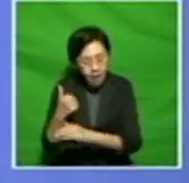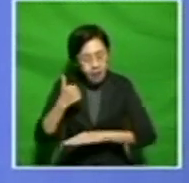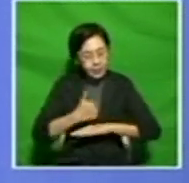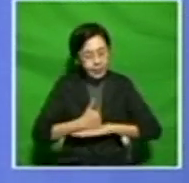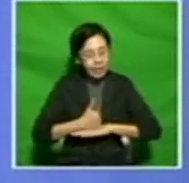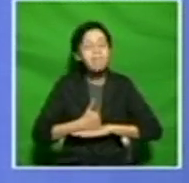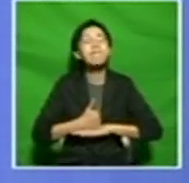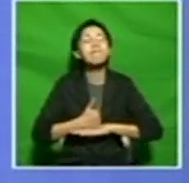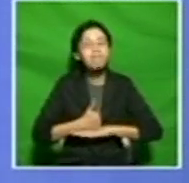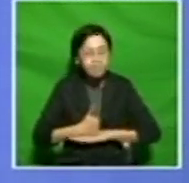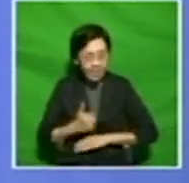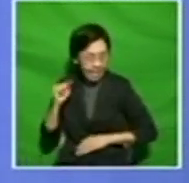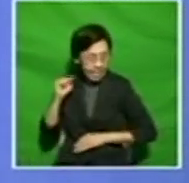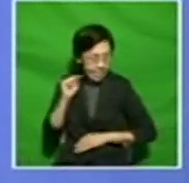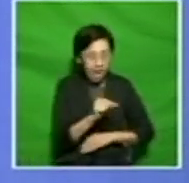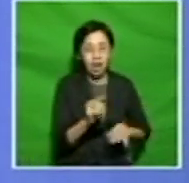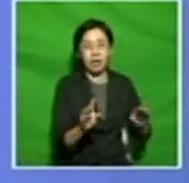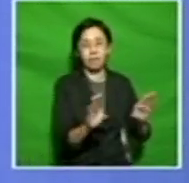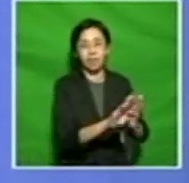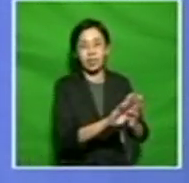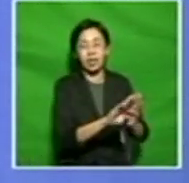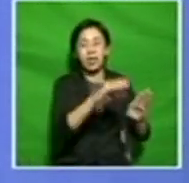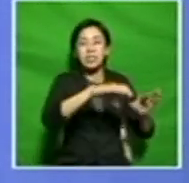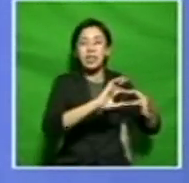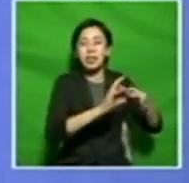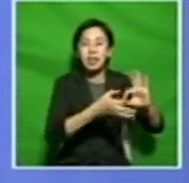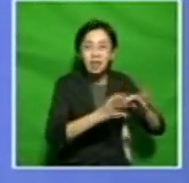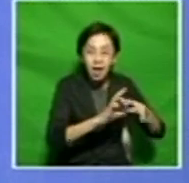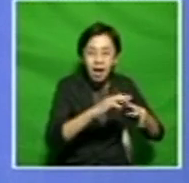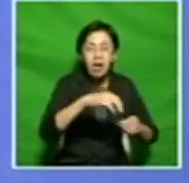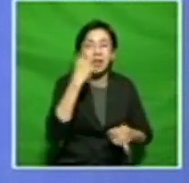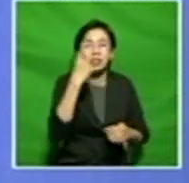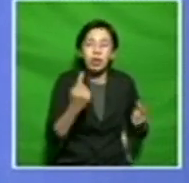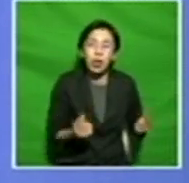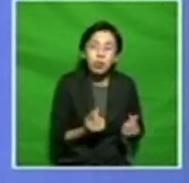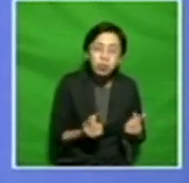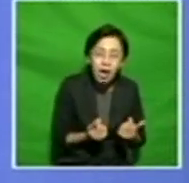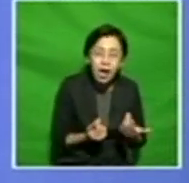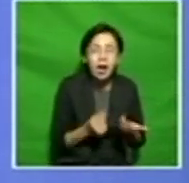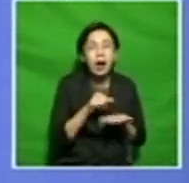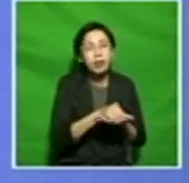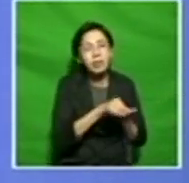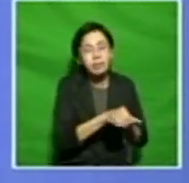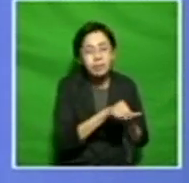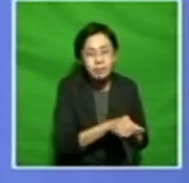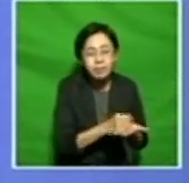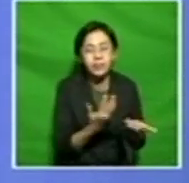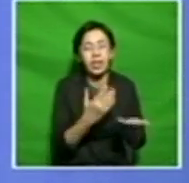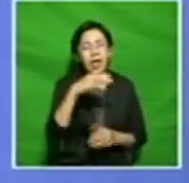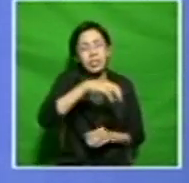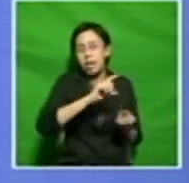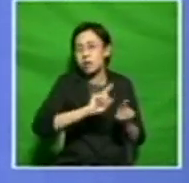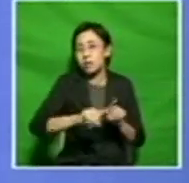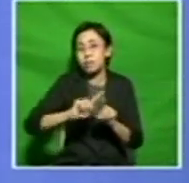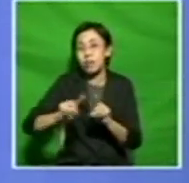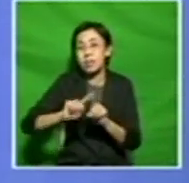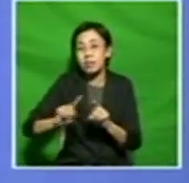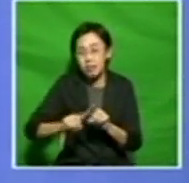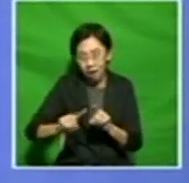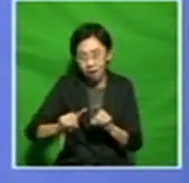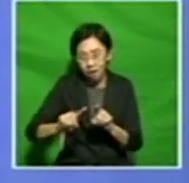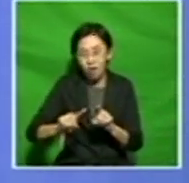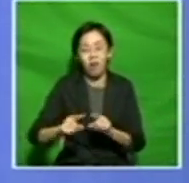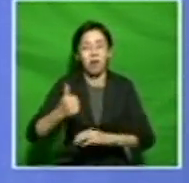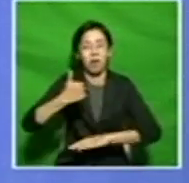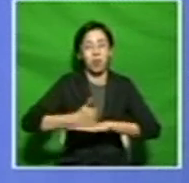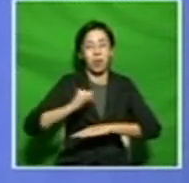สั่งปิดสนามกีฬาสถานบันเทิงสถานบริการหรือสถานที่อื่นๆเป็นการ